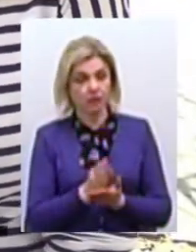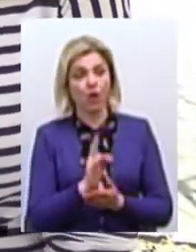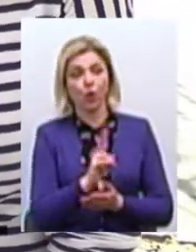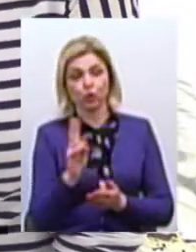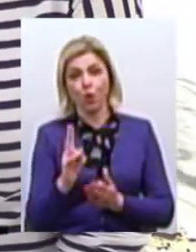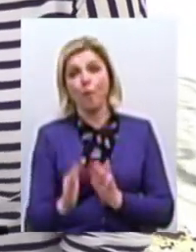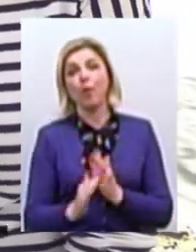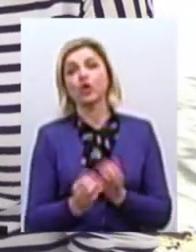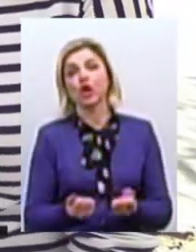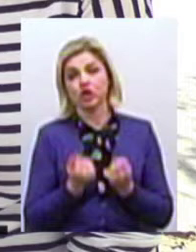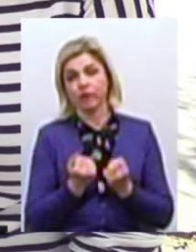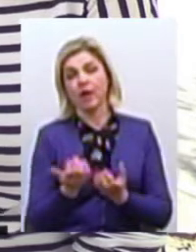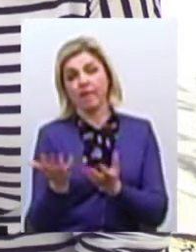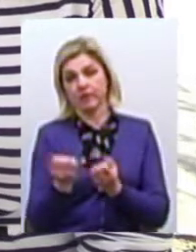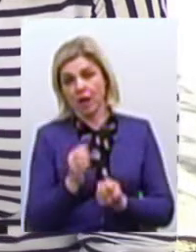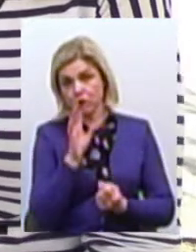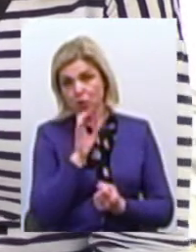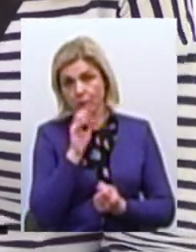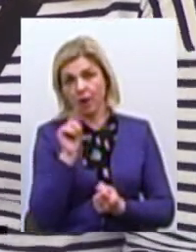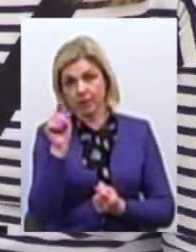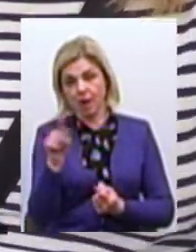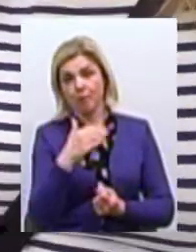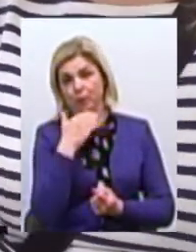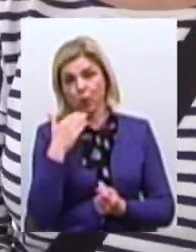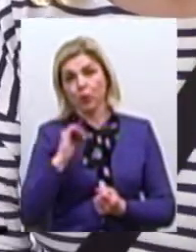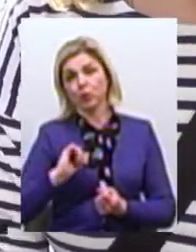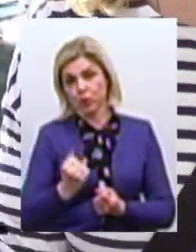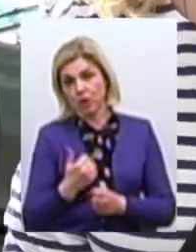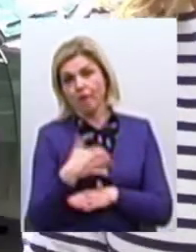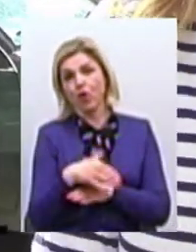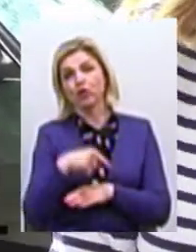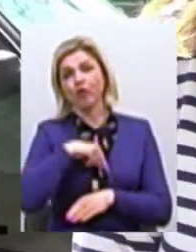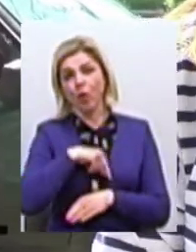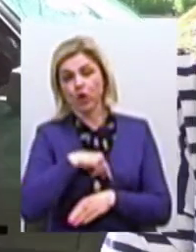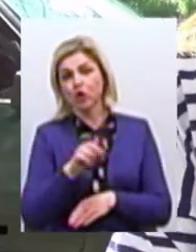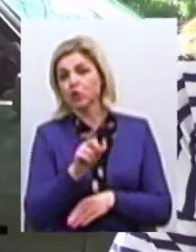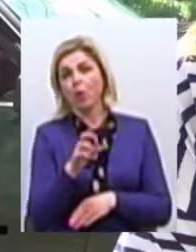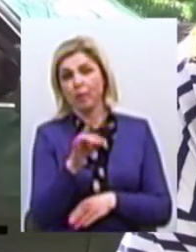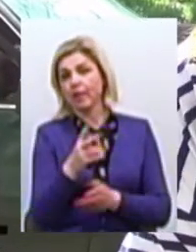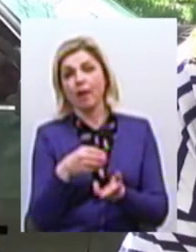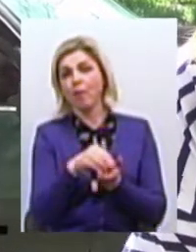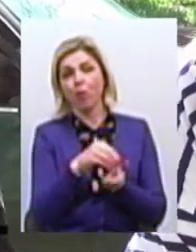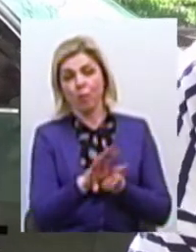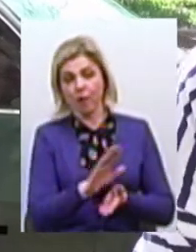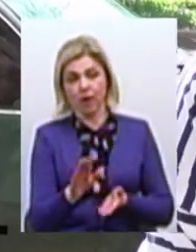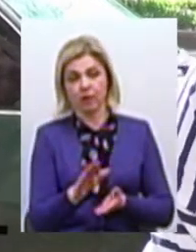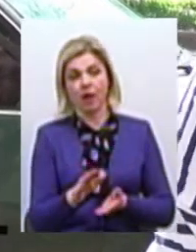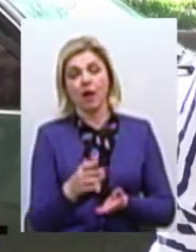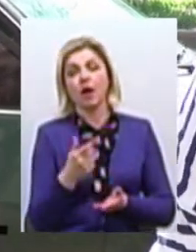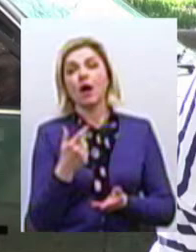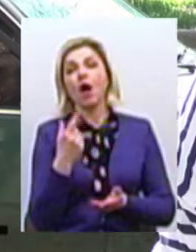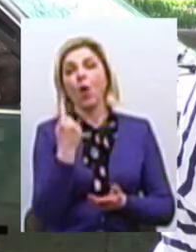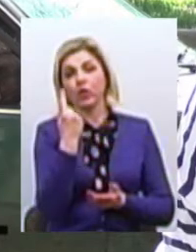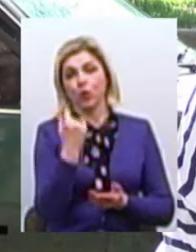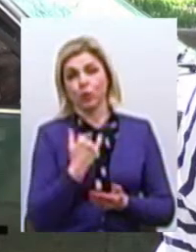поддерживали его. То есть мы брали собак там, многим друзьям, вот просто во двор. Для того, чтобы не покупать, а чтобы был звоночек. А в який притулок вы заезжали? А который один у